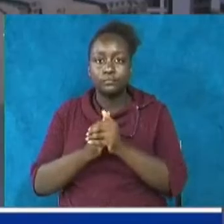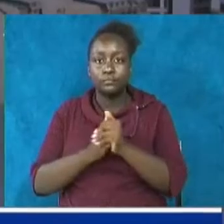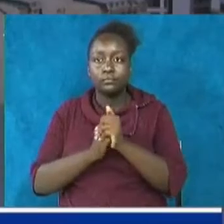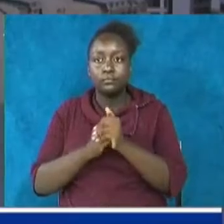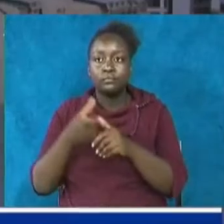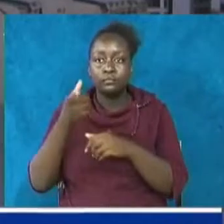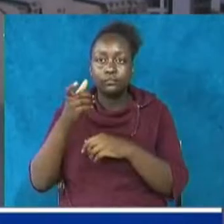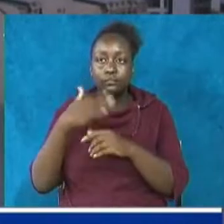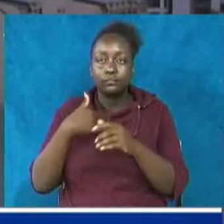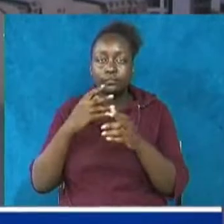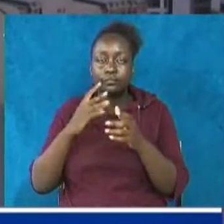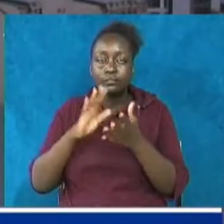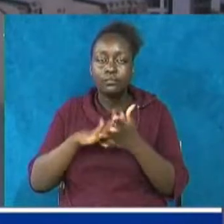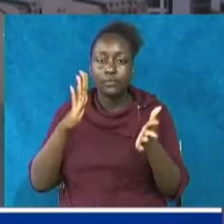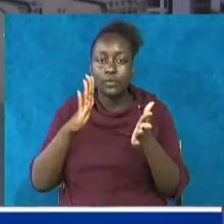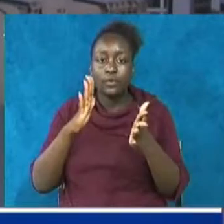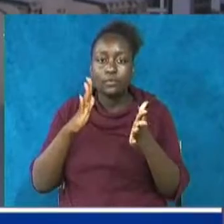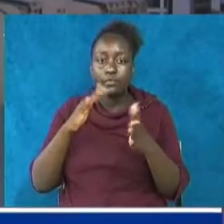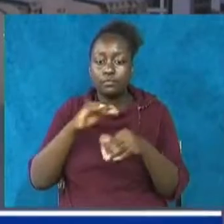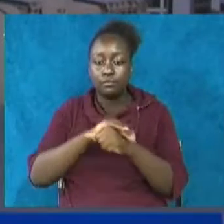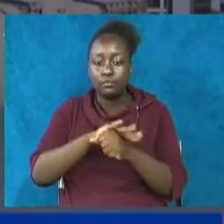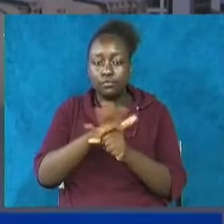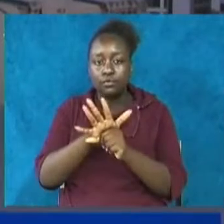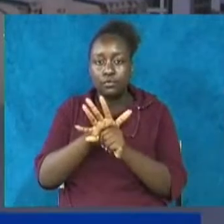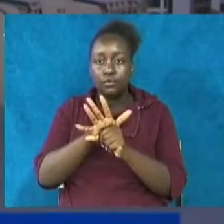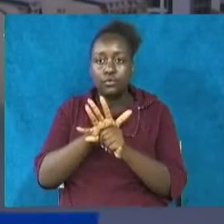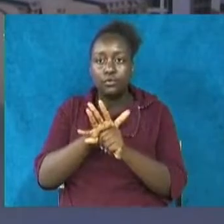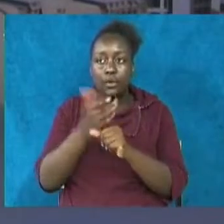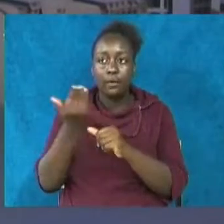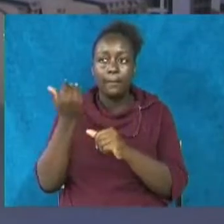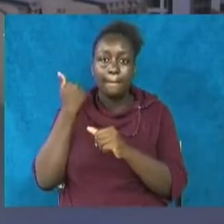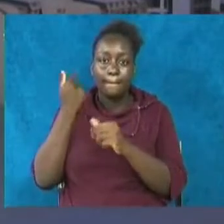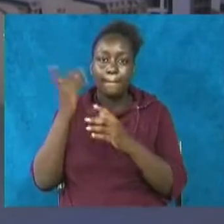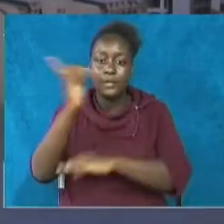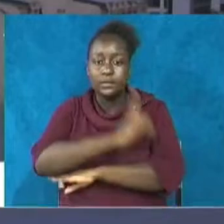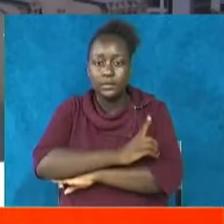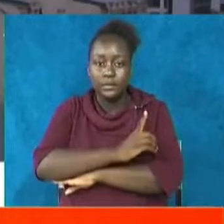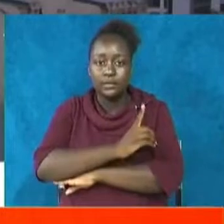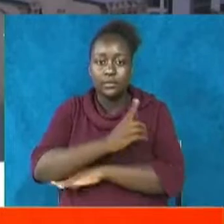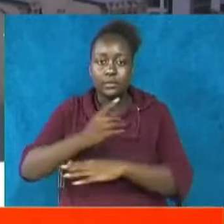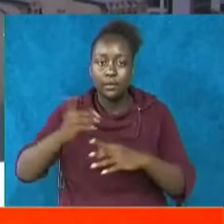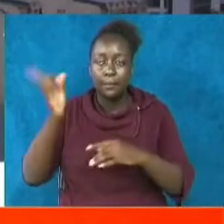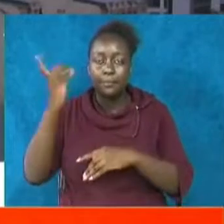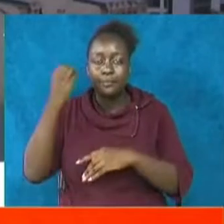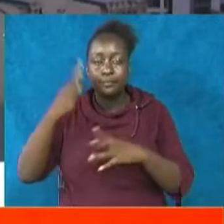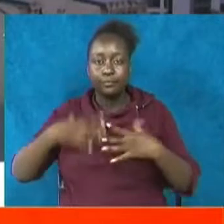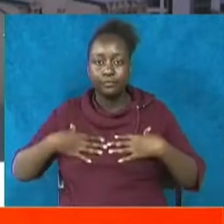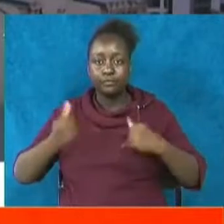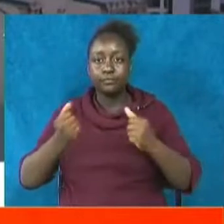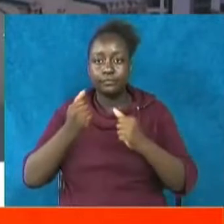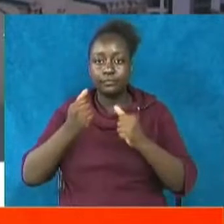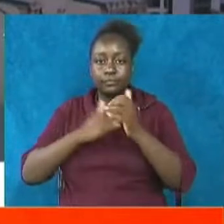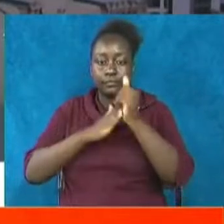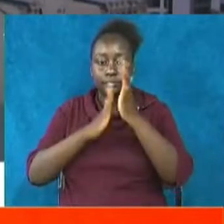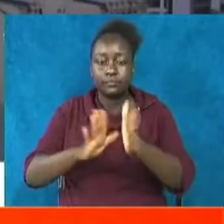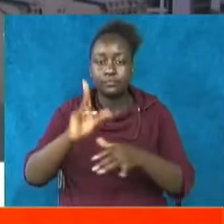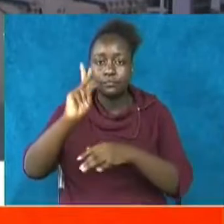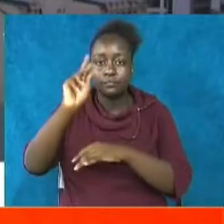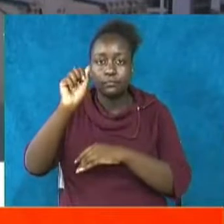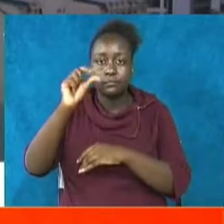Ongezeko la visa vya corona katika siku za hivi karibuni, na hii ni kwa mujibu wa wizara ya afya. Kulingana na ripoti ya waziri Mutahi Kagwe, kiwango